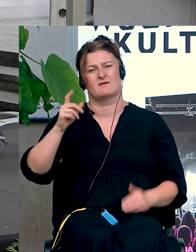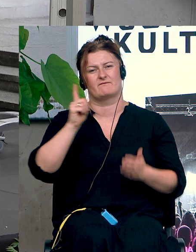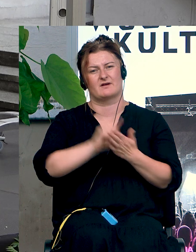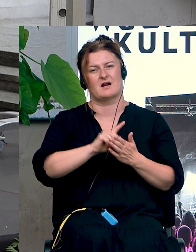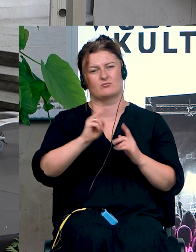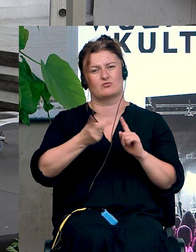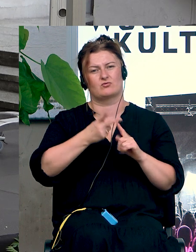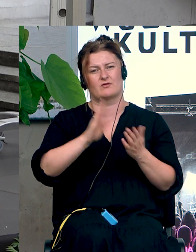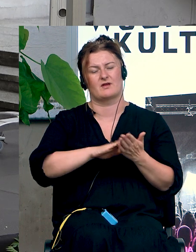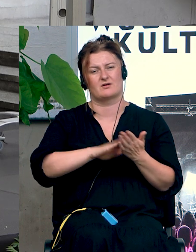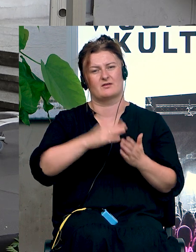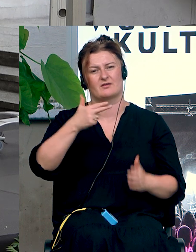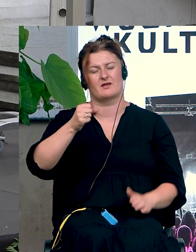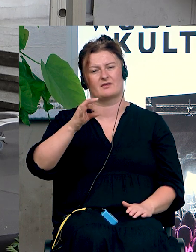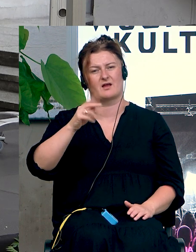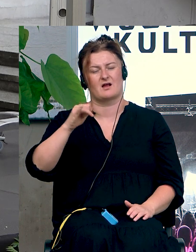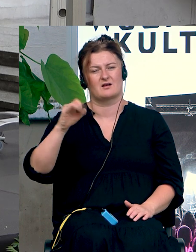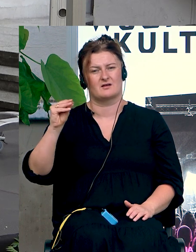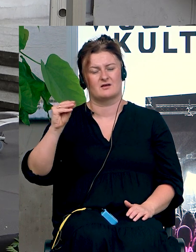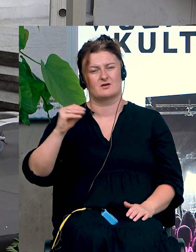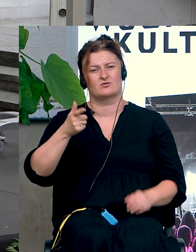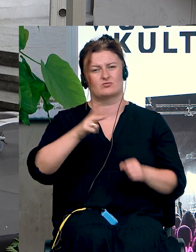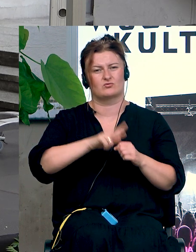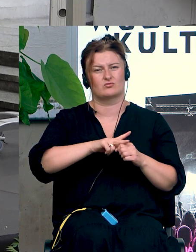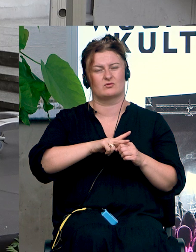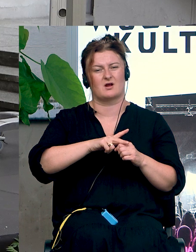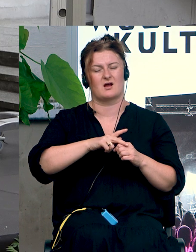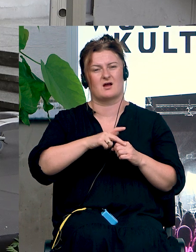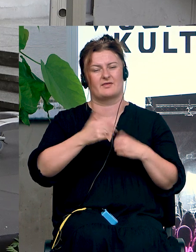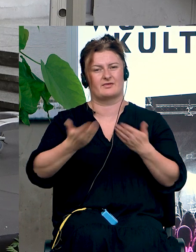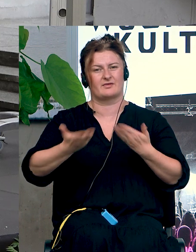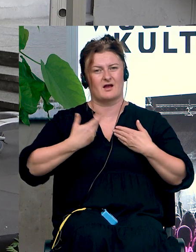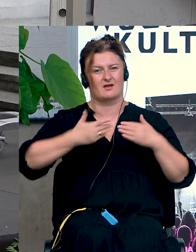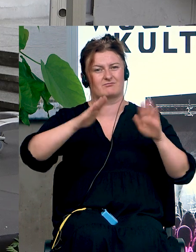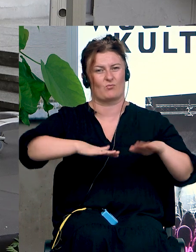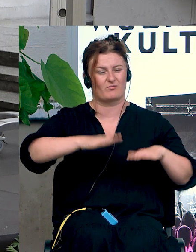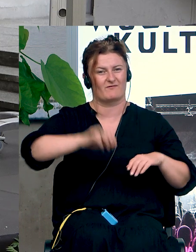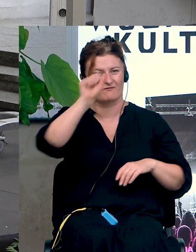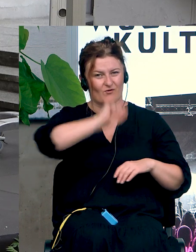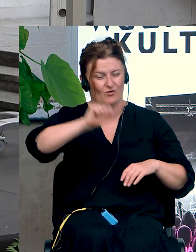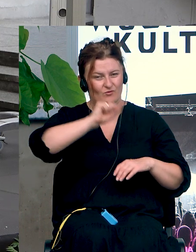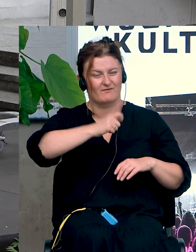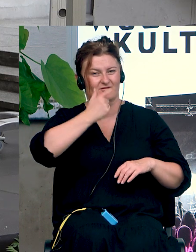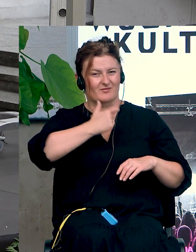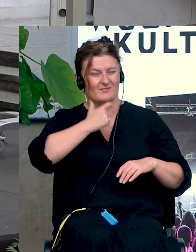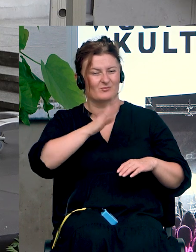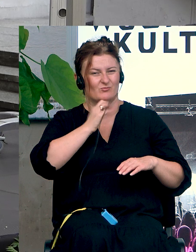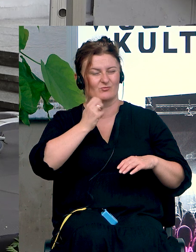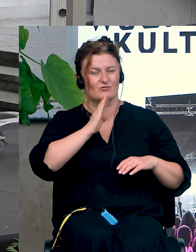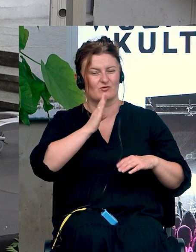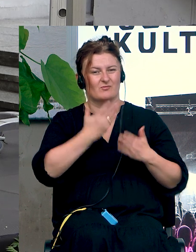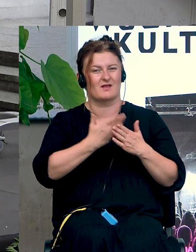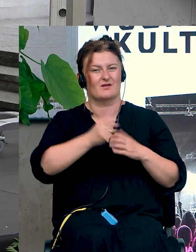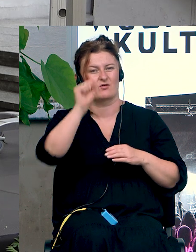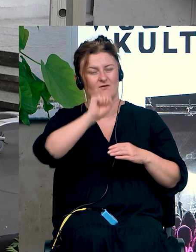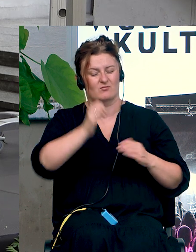передбачає резиденцію у Вроцлаві. І, власне, тому для мене у Вроцлаві була готова квартира, середовище.